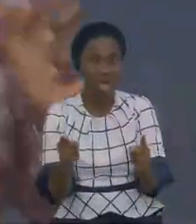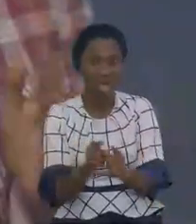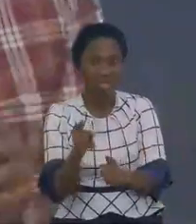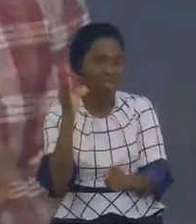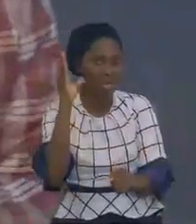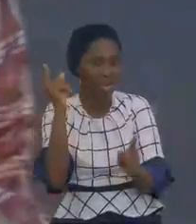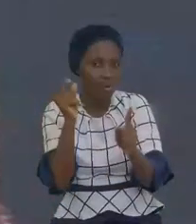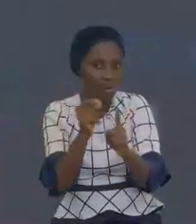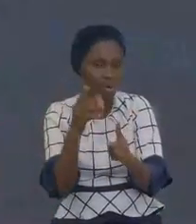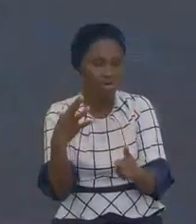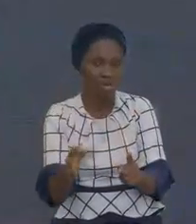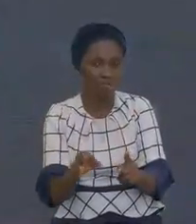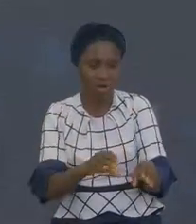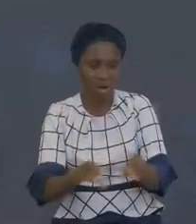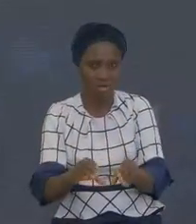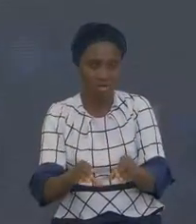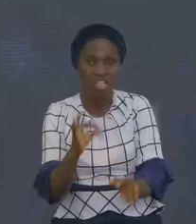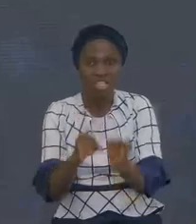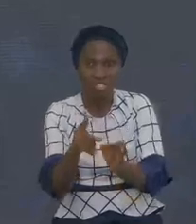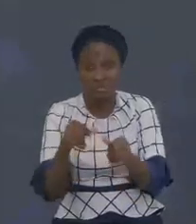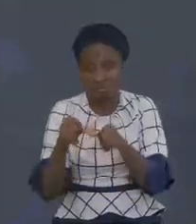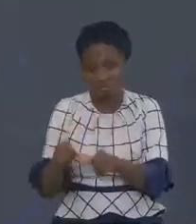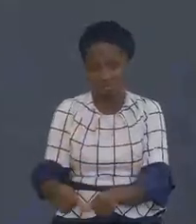Si tu demeures là où tu as toujours été,